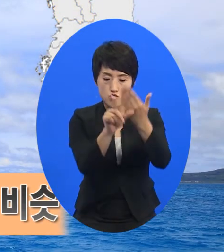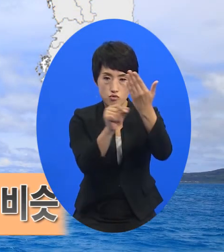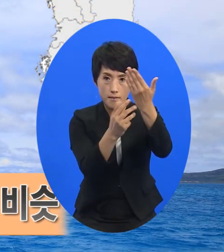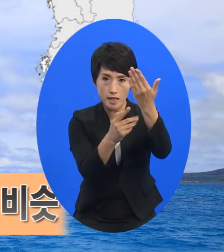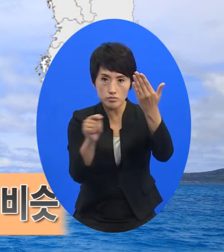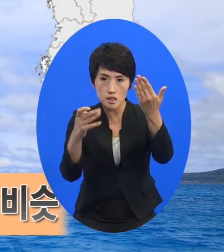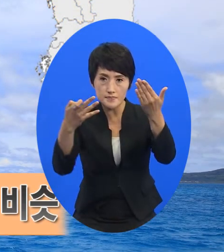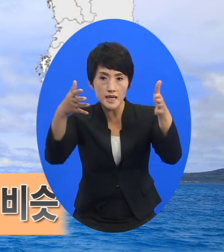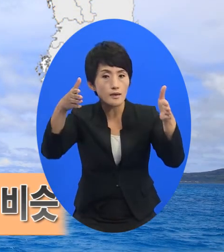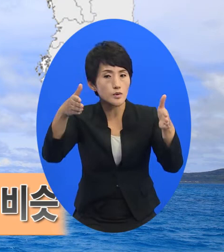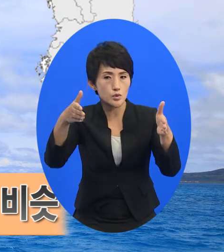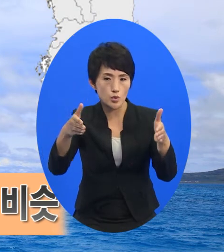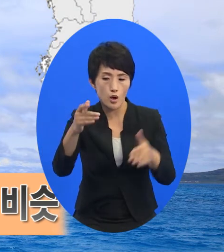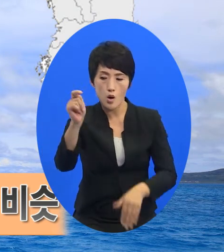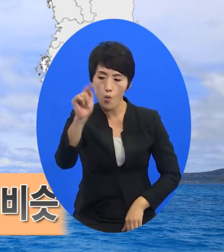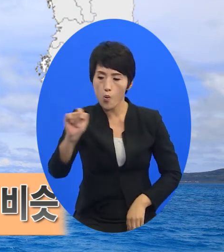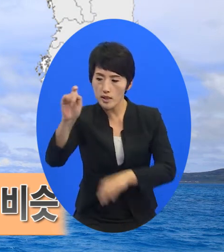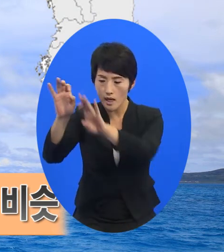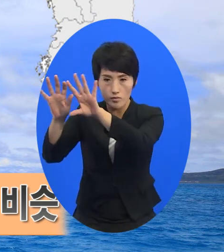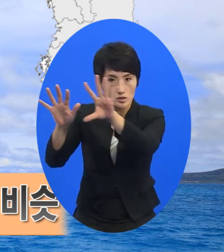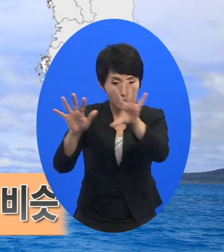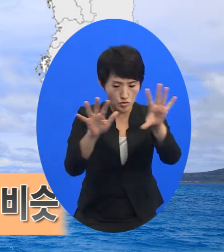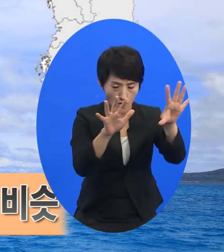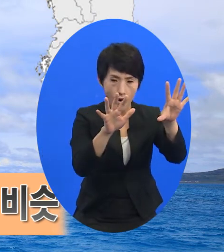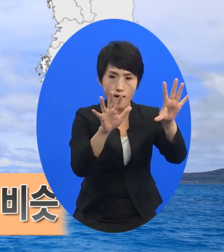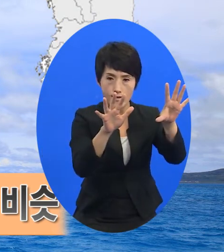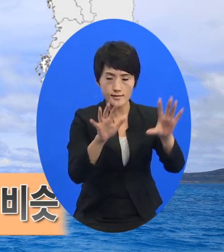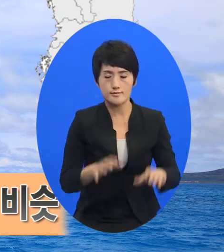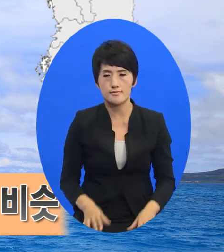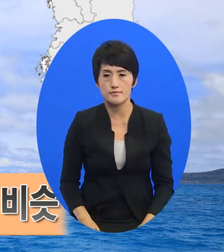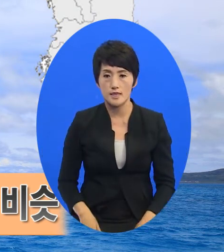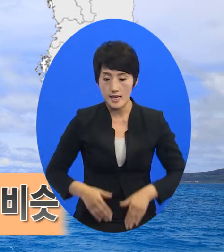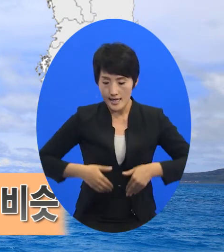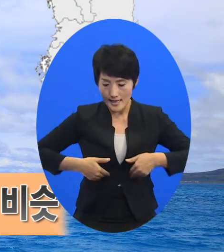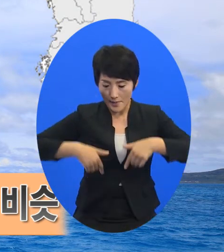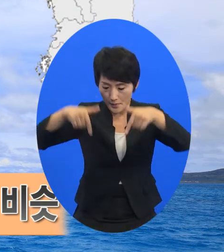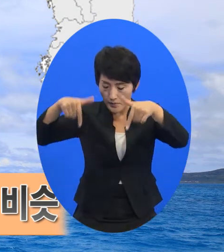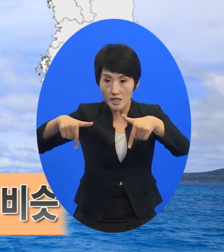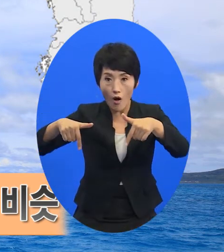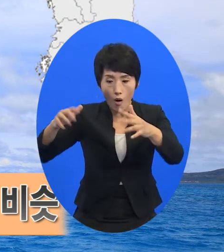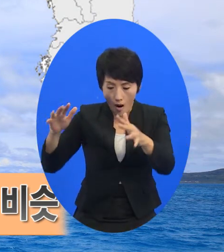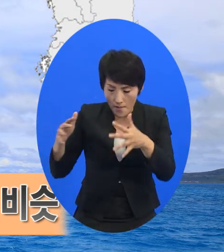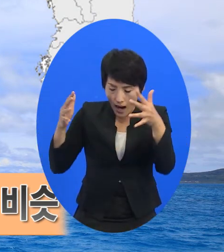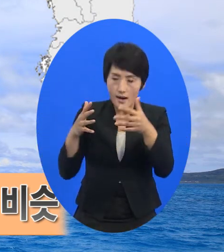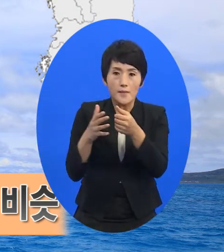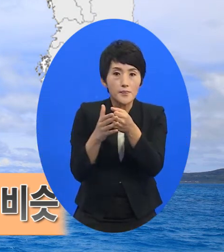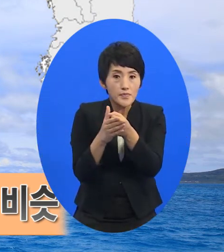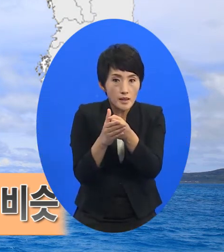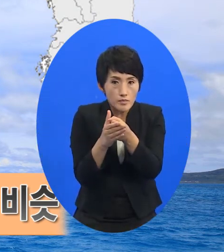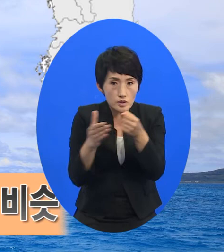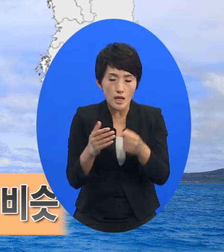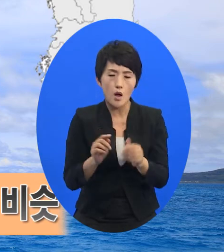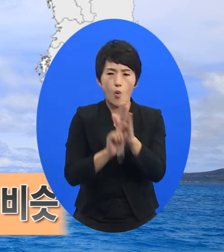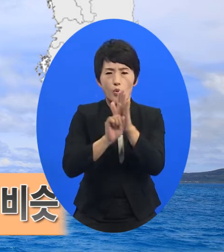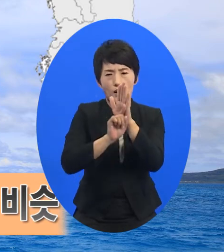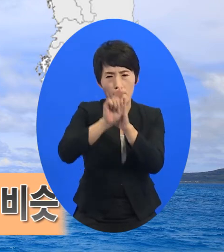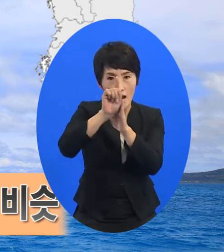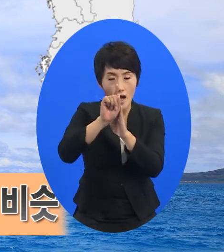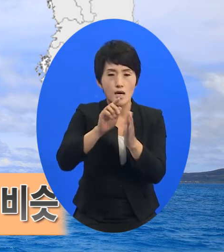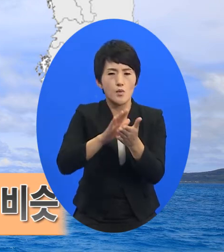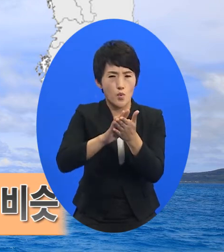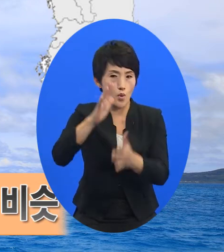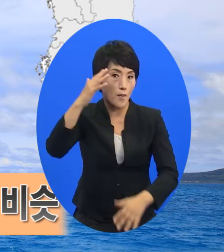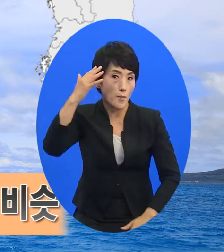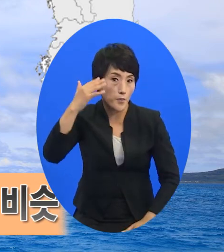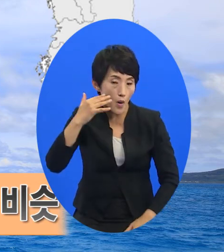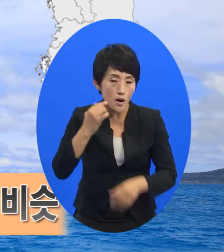9월 8일부터 14일까지 는 고기압의 영향을 주로 받게 는데요 남서 귀로 가을 떼면서 기운이 크게 오를 때가 있겠습니다